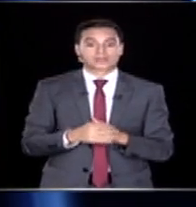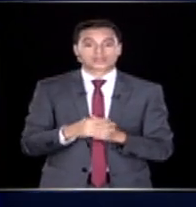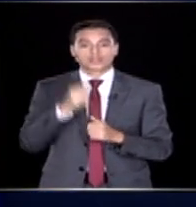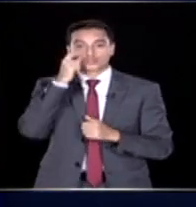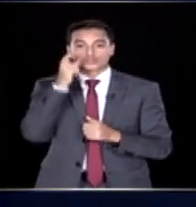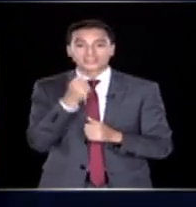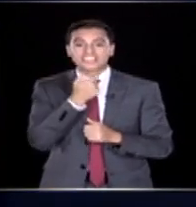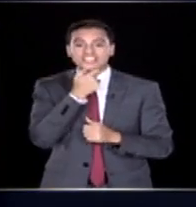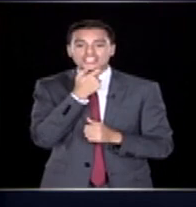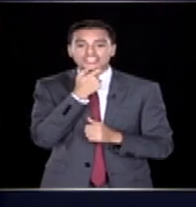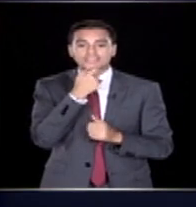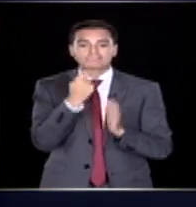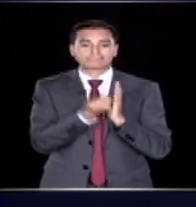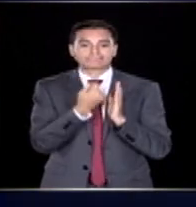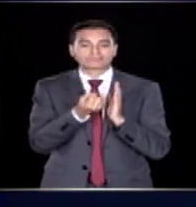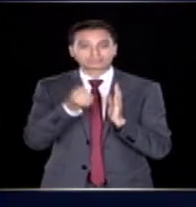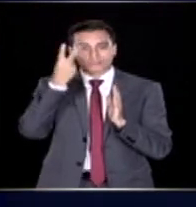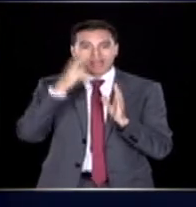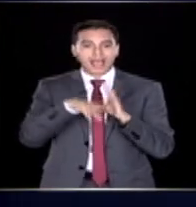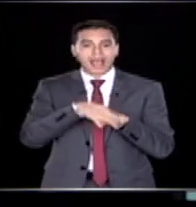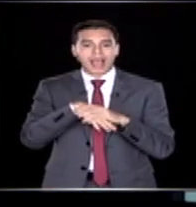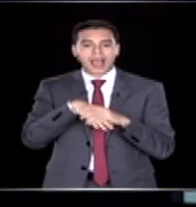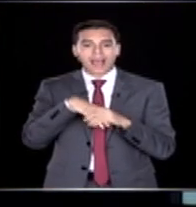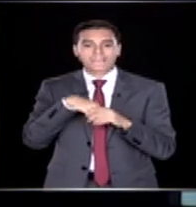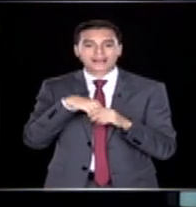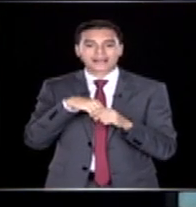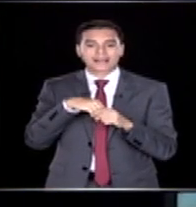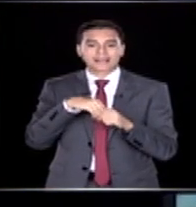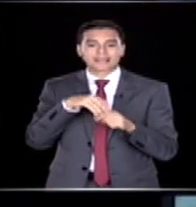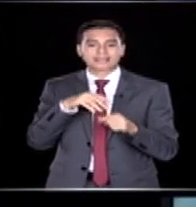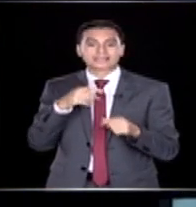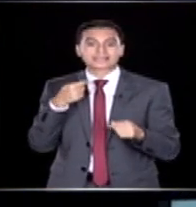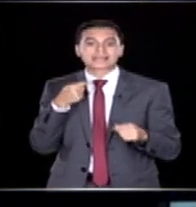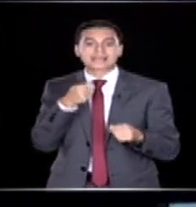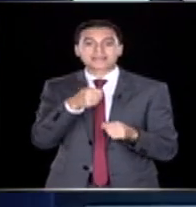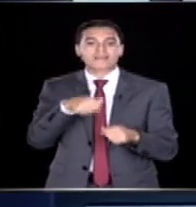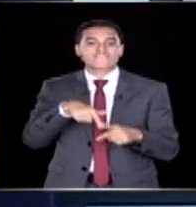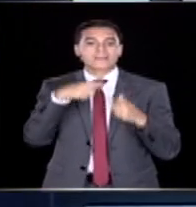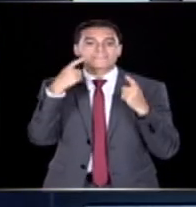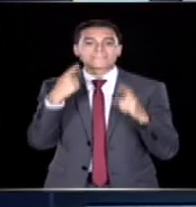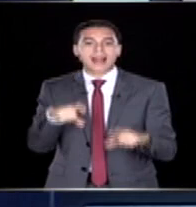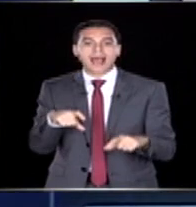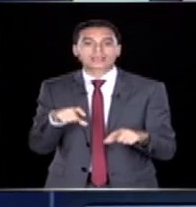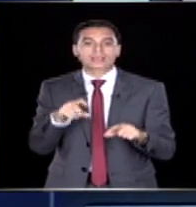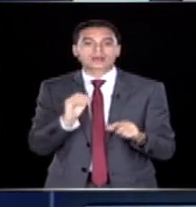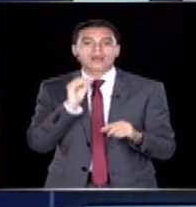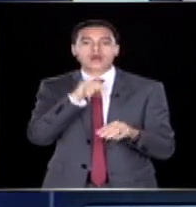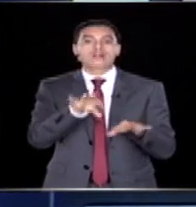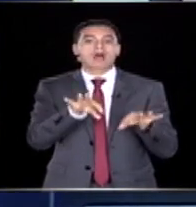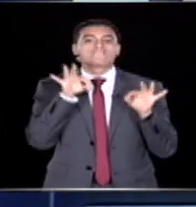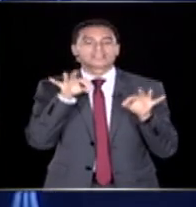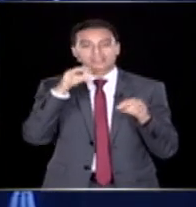اديبه انجليزيه مؤلفه روايه جريمه في بلاد الرافدين، فمن هي؟